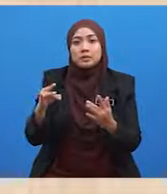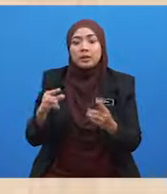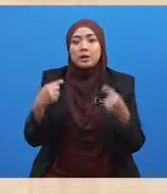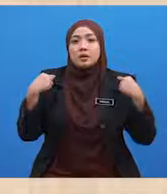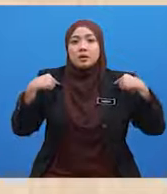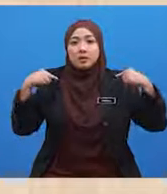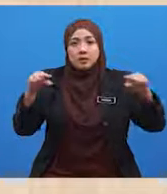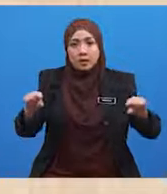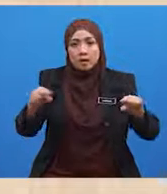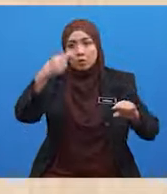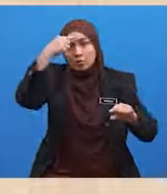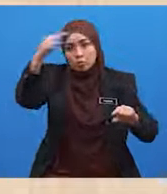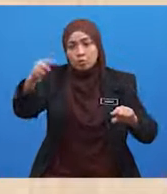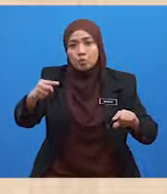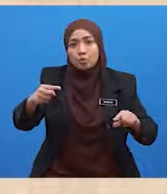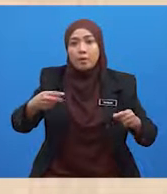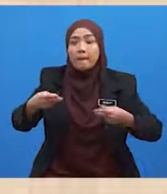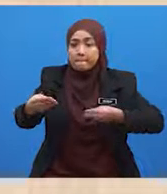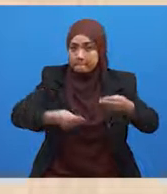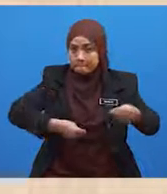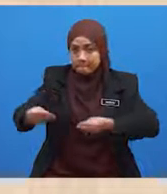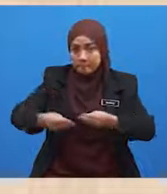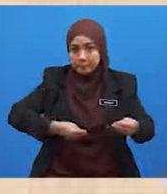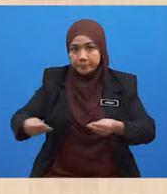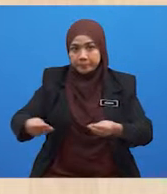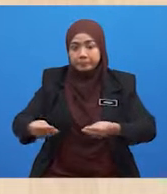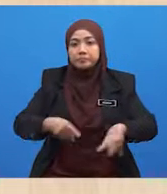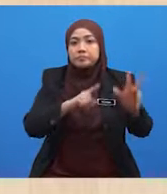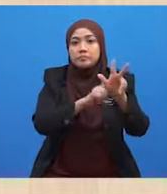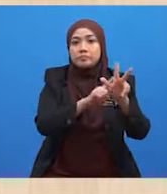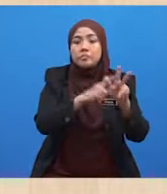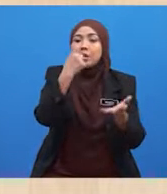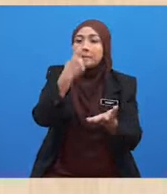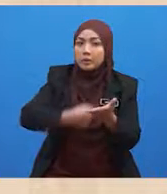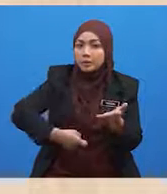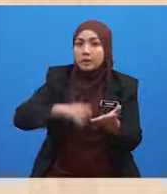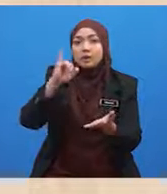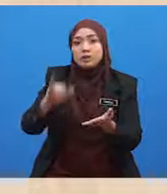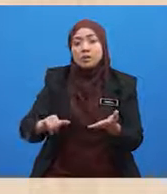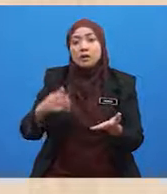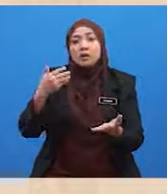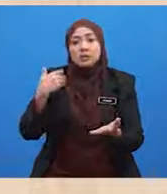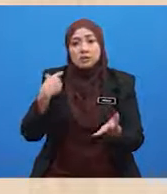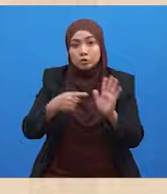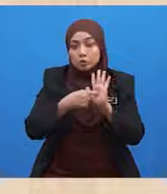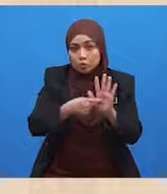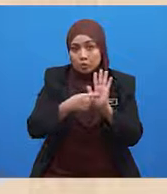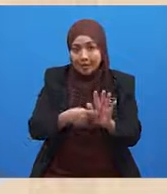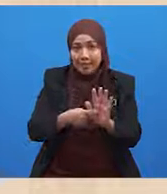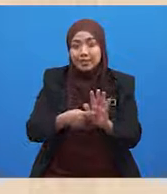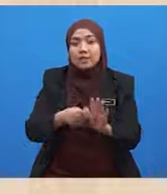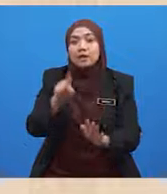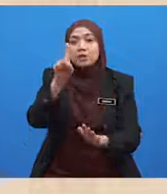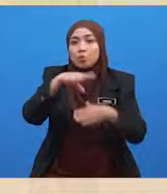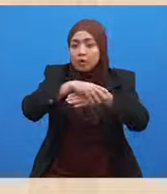menjalankan operasi pernyataannya elemen ketiga oil harga yang dikenakan terhadap nasi lemak yaitu adm1